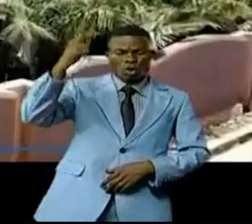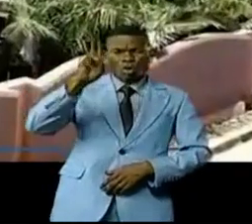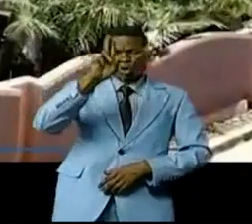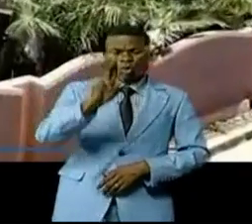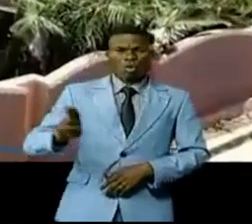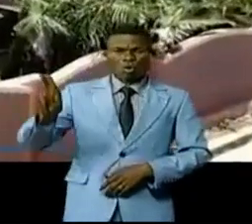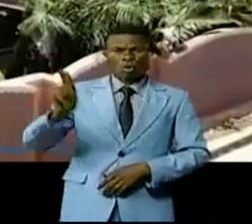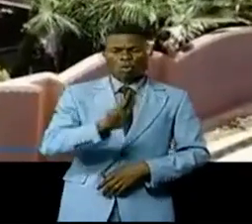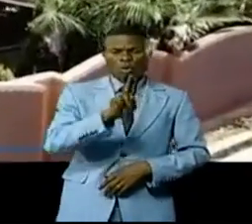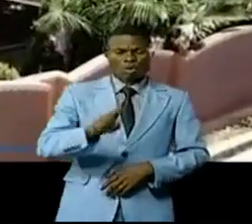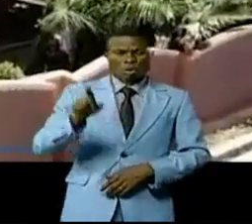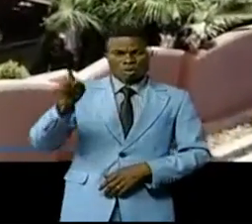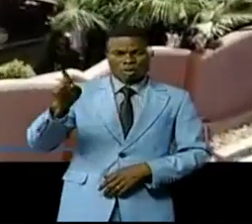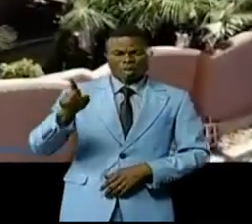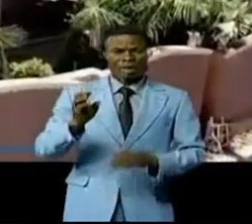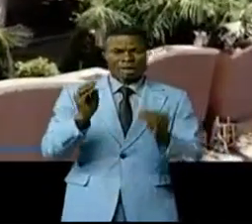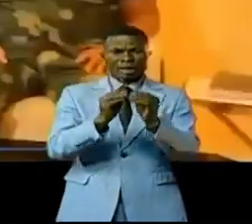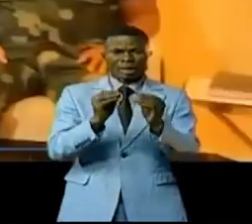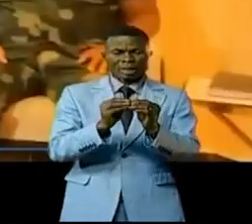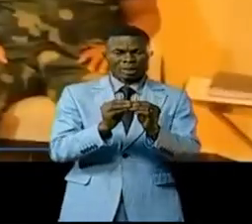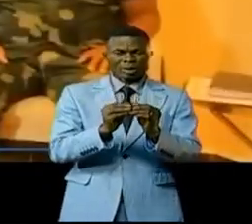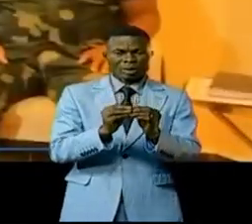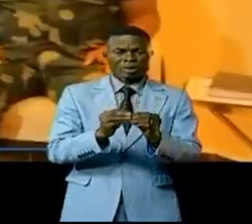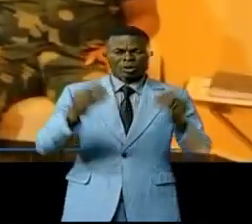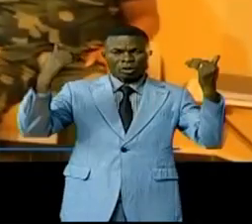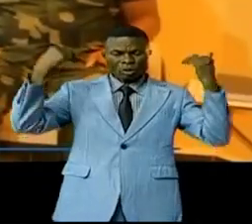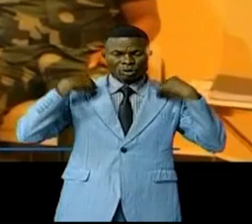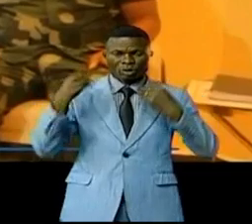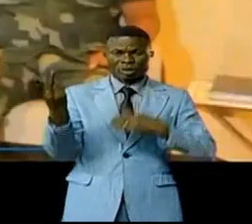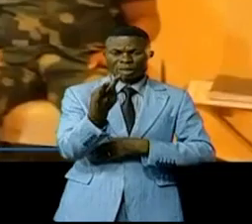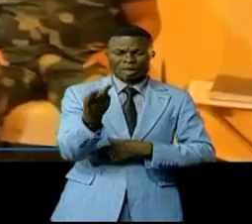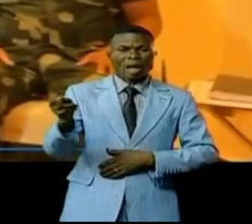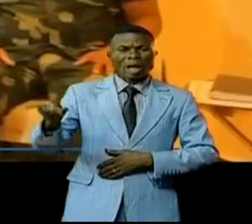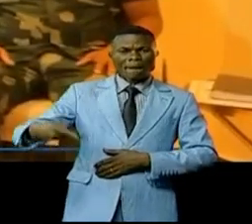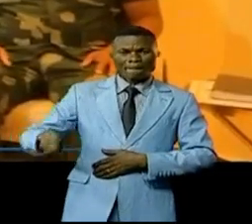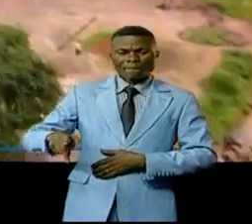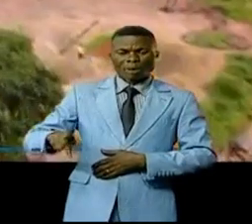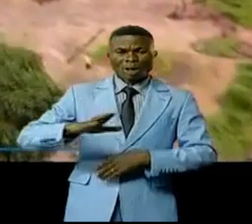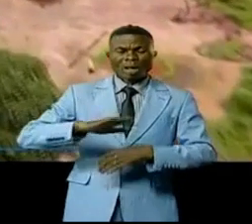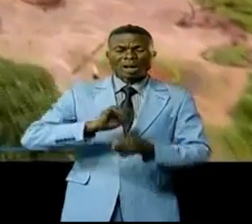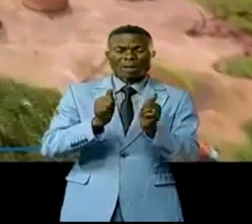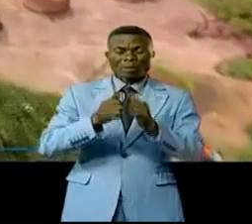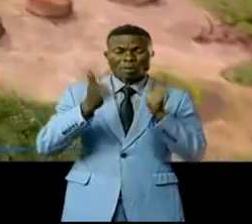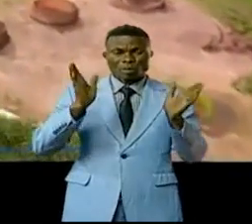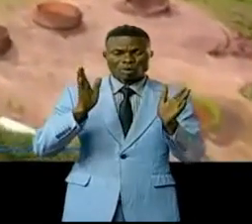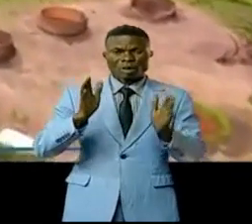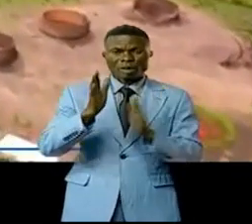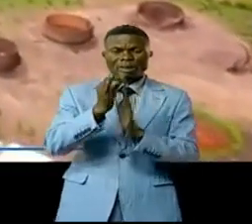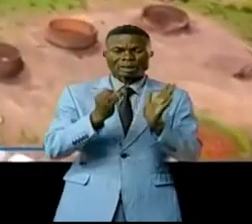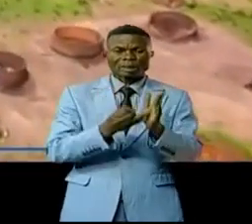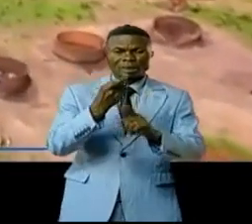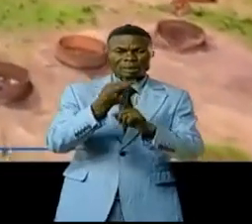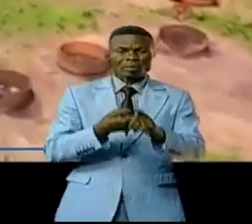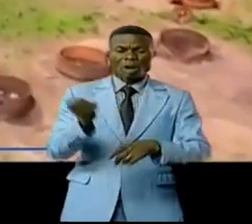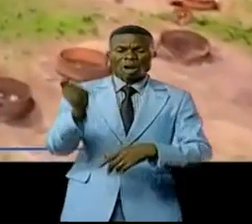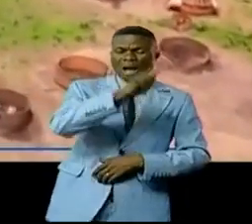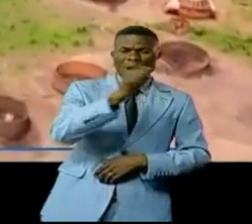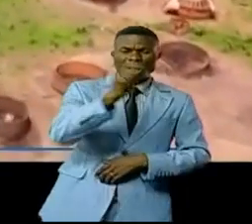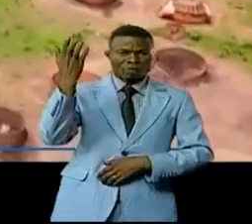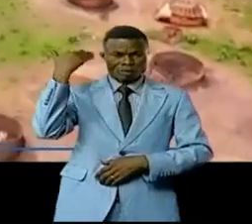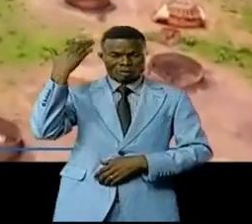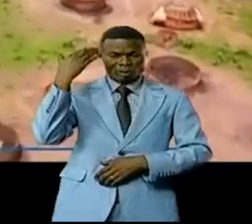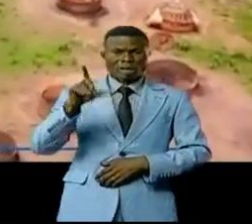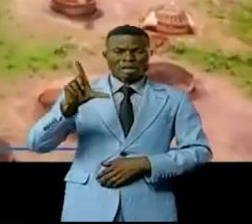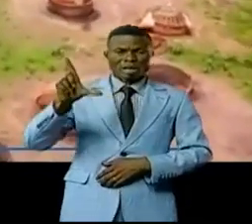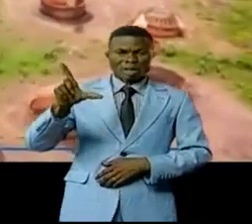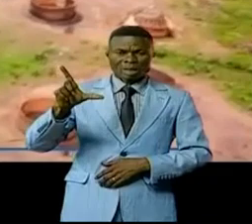à Ariwara, une rencontre réunissant les autorités des deux provinces après l'incident malheureux du 17 avril dernier dans la localité de Nzinzi,